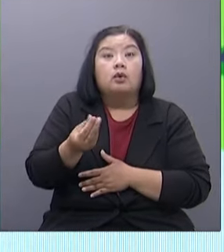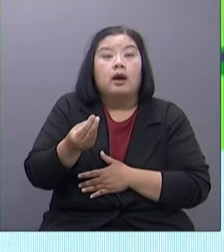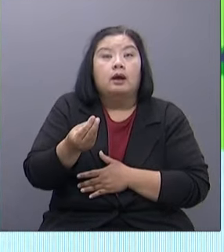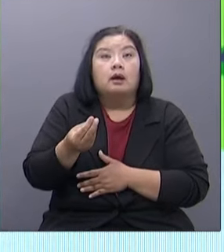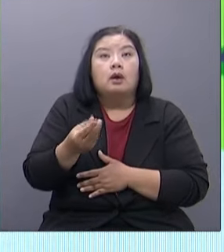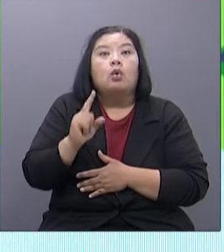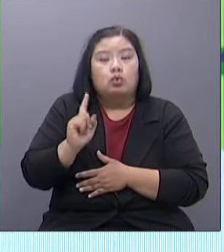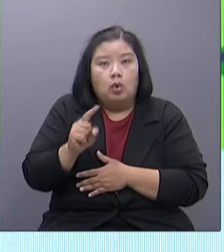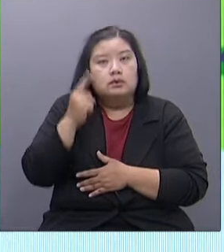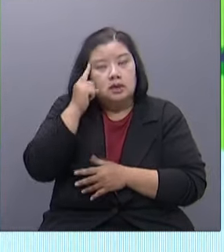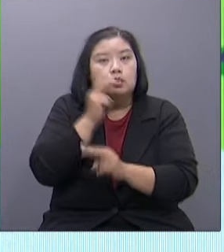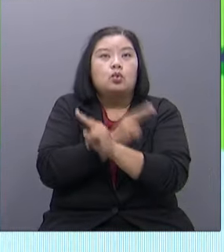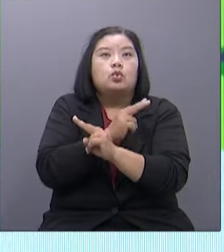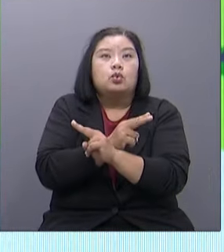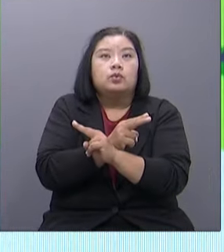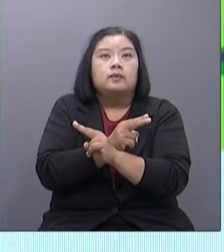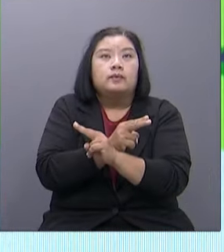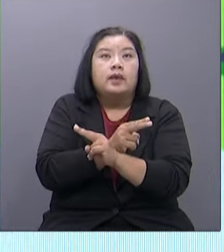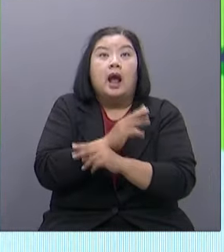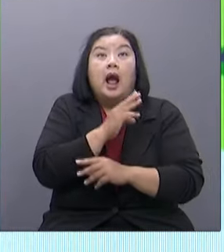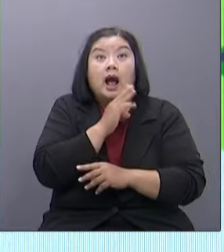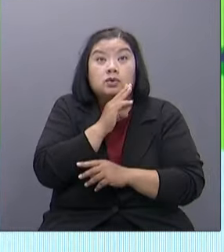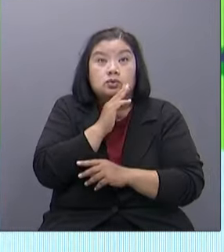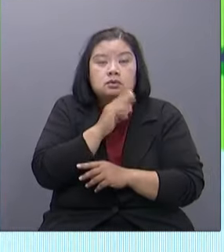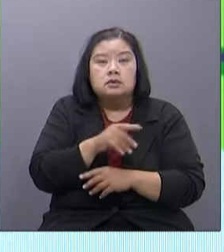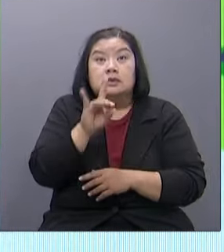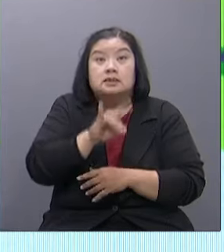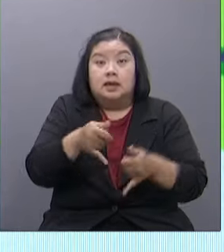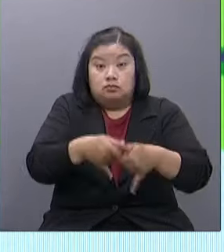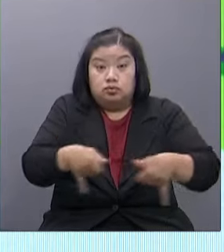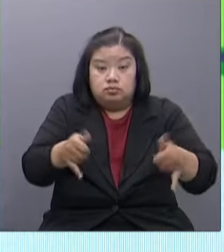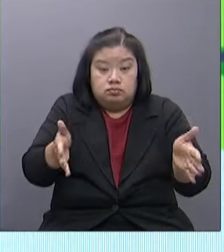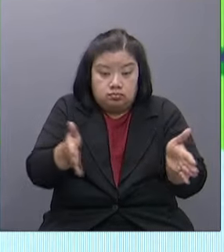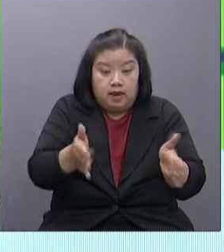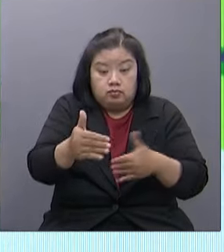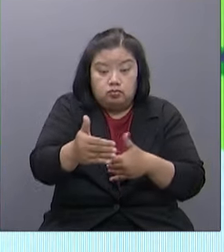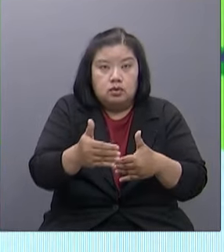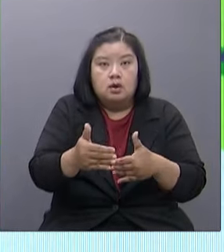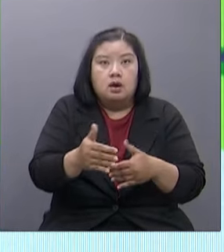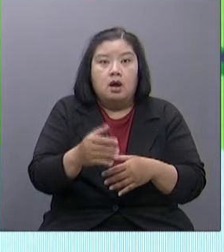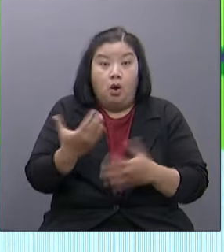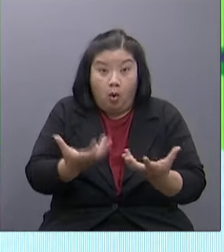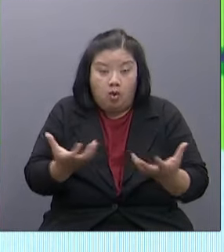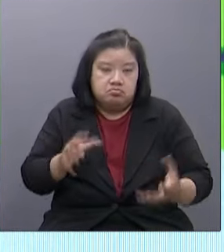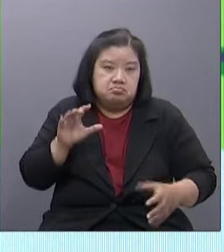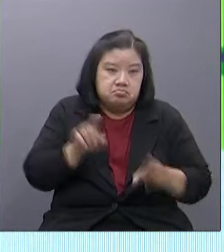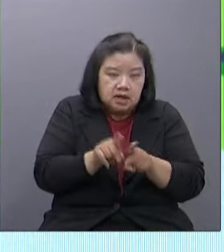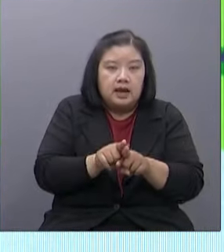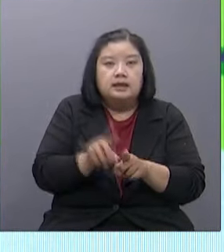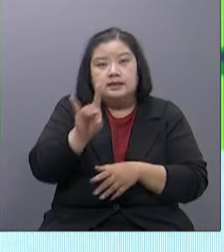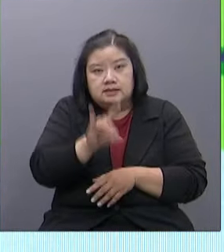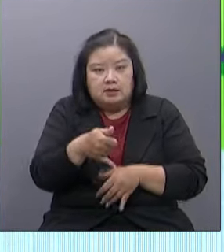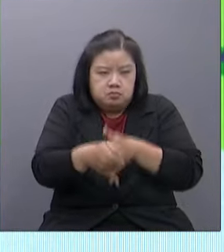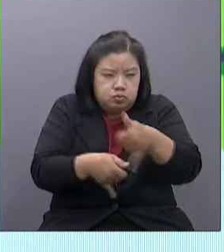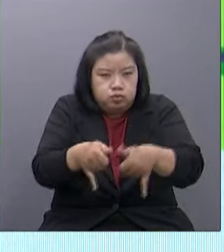ก็เอ่อสามารถเอ่อเค้าเรียกว่ารับได้ในพื้นที่เท่าไหนเค้าก็จะพยายามอัดสินค้าเข้ามาเพื่อรอขายให้ได้